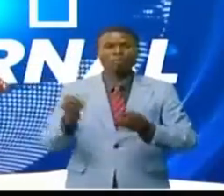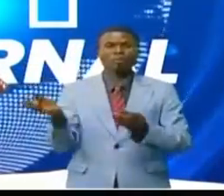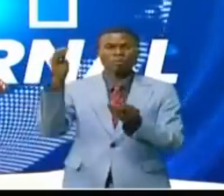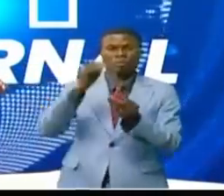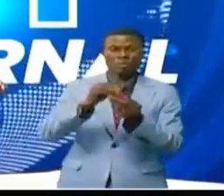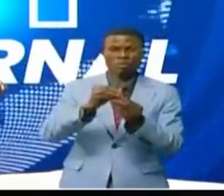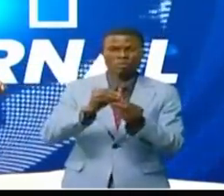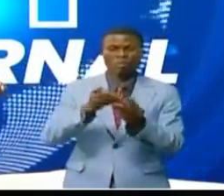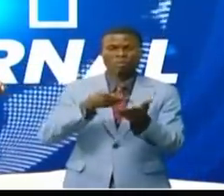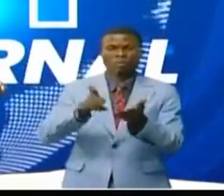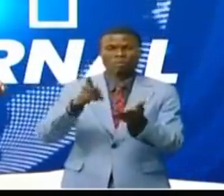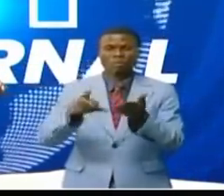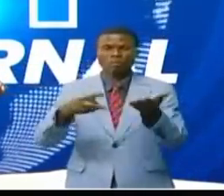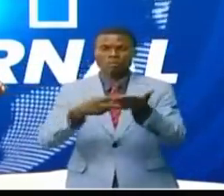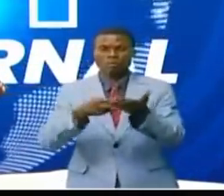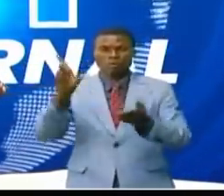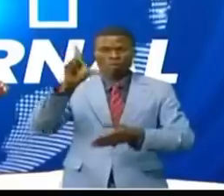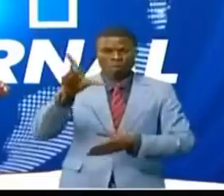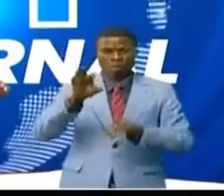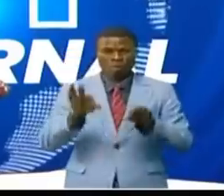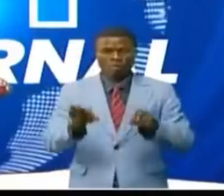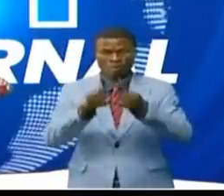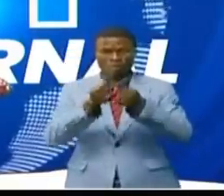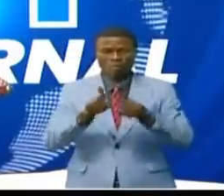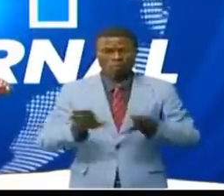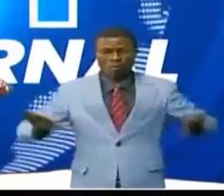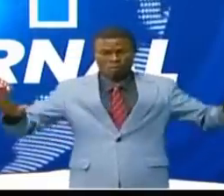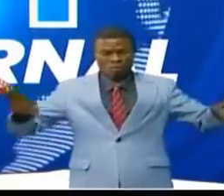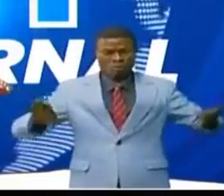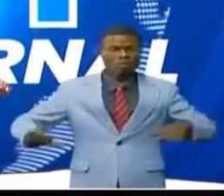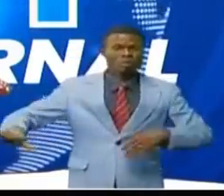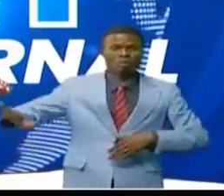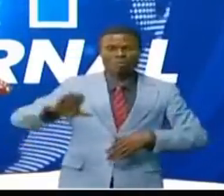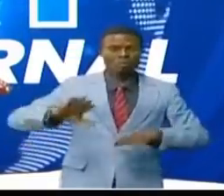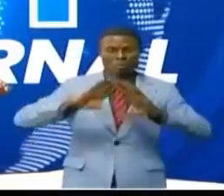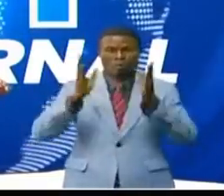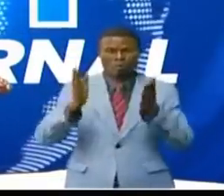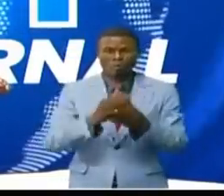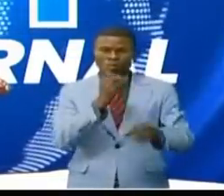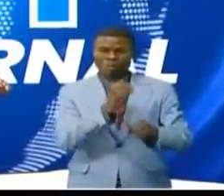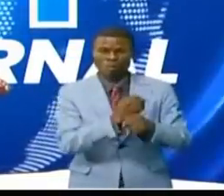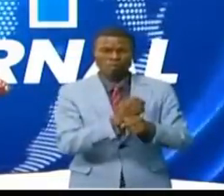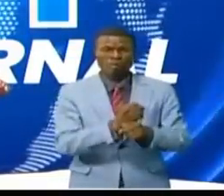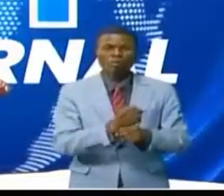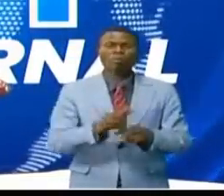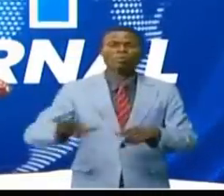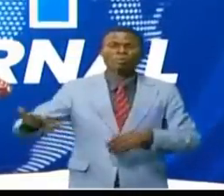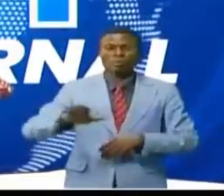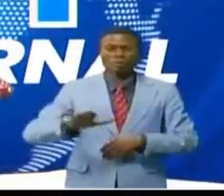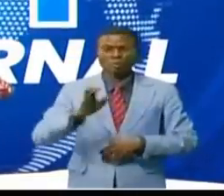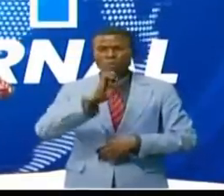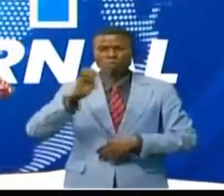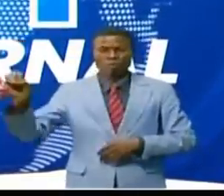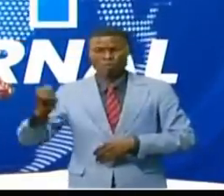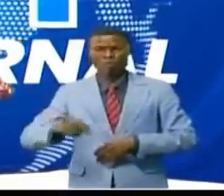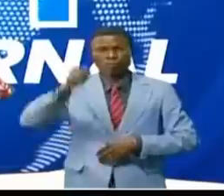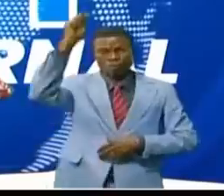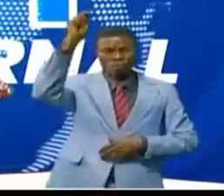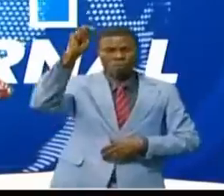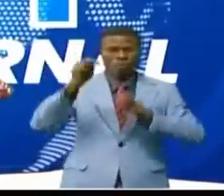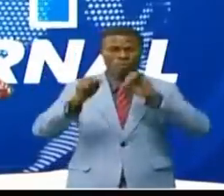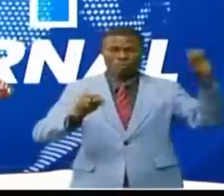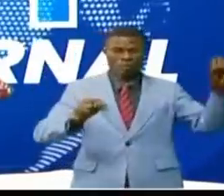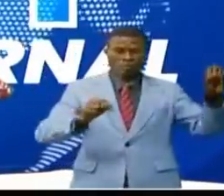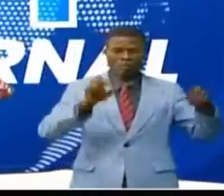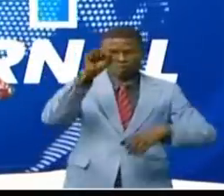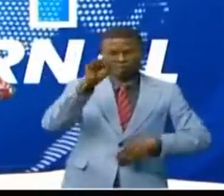des prix des carburants terrestres et d'aviation dans toutes les zones d'approvisionnement du pays, ouest, nord, est